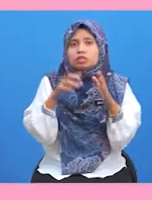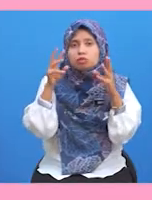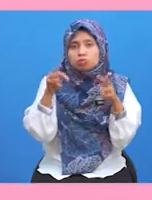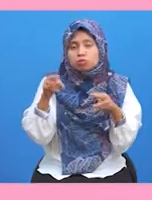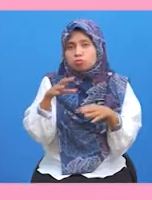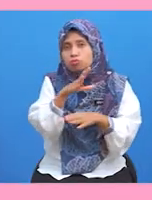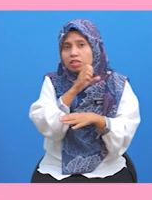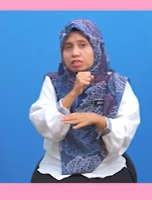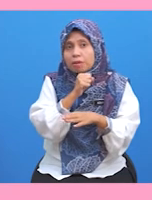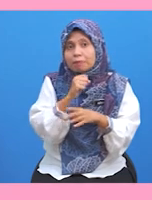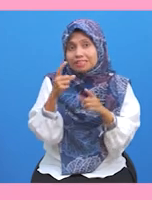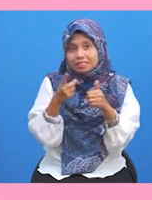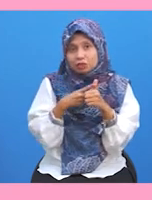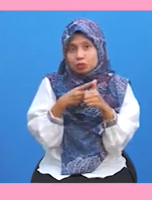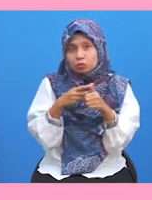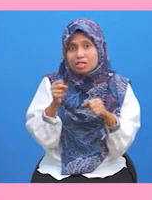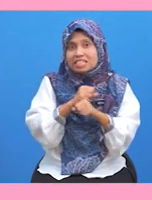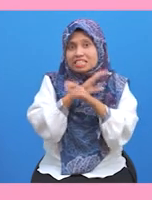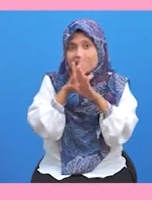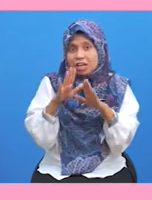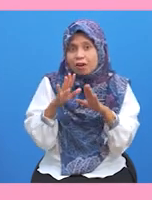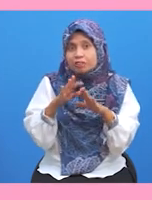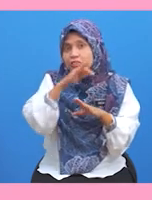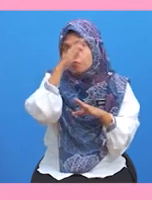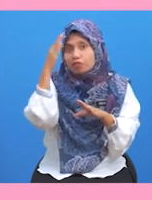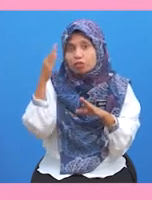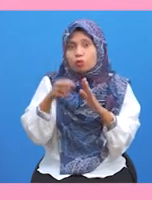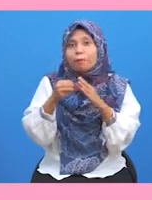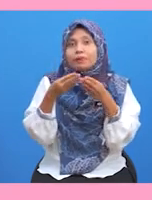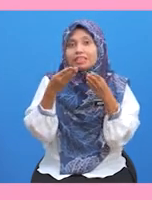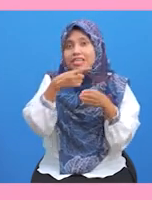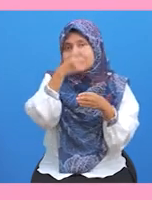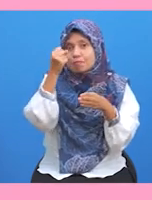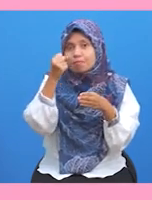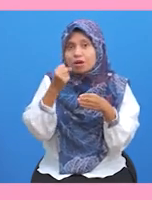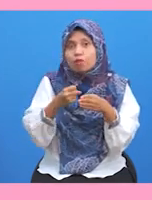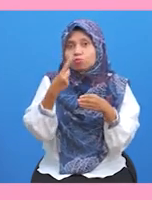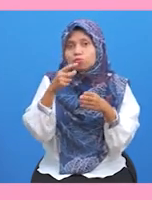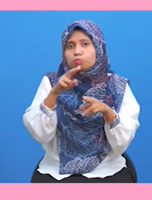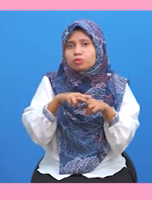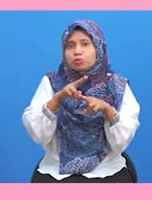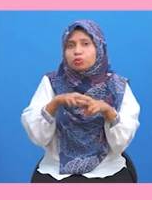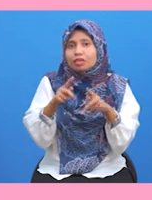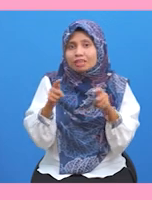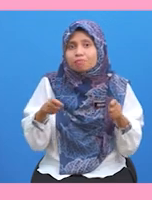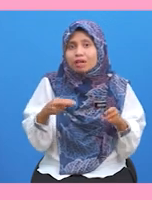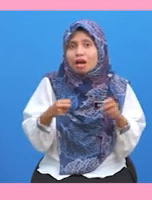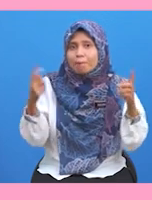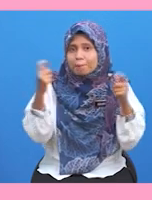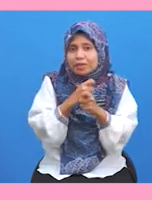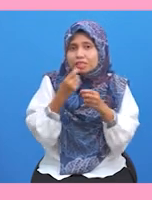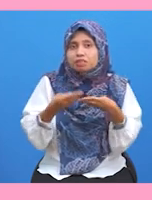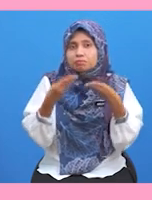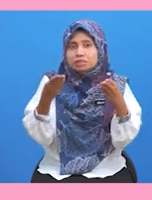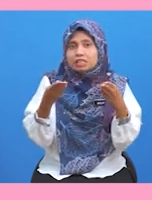murid-murid dapat 1. Menjelaskan faktor penyerahan serta sebab penduduk tempatan menentang penyerahan Sarawak